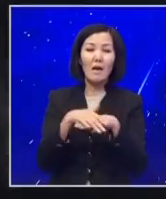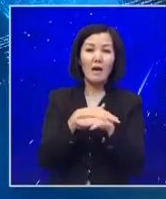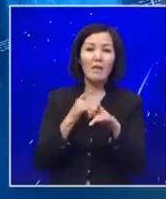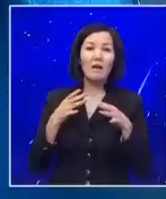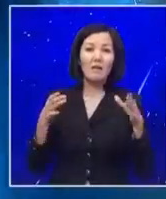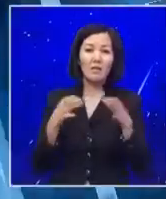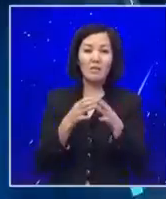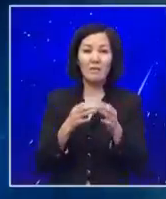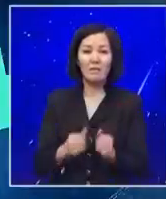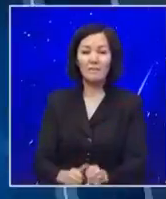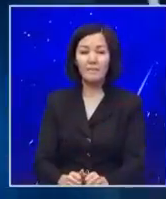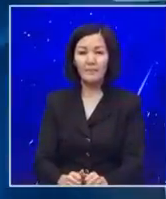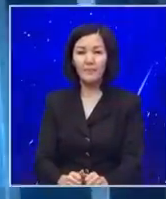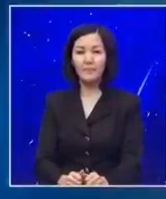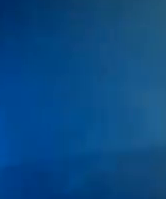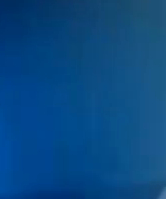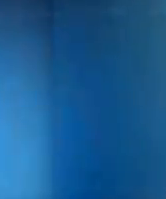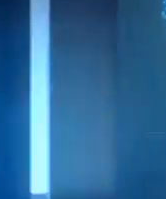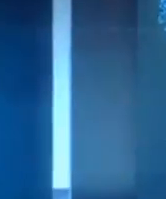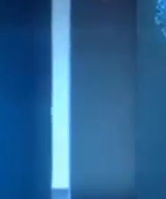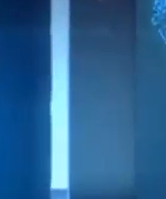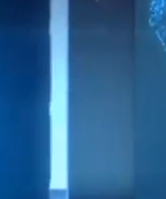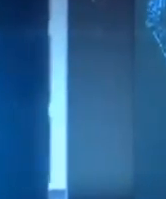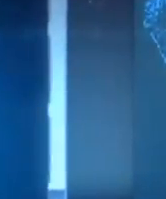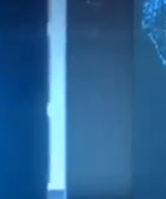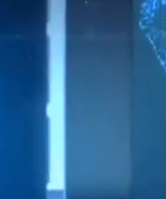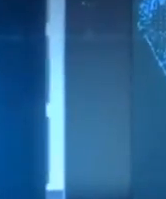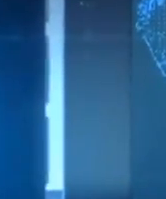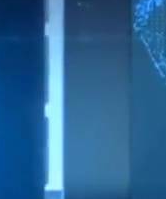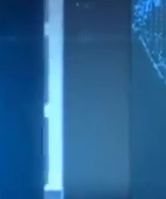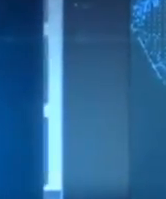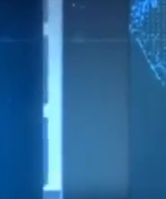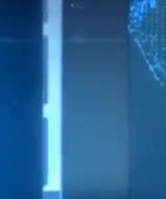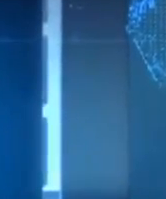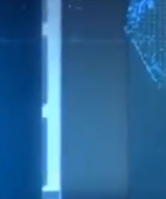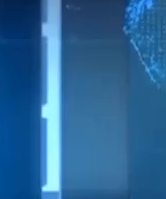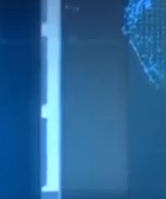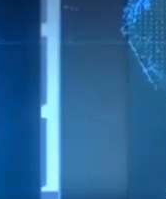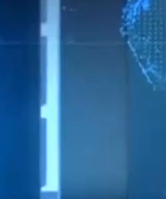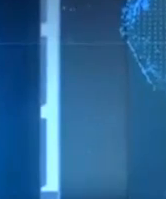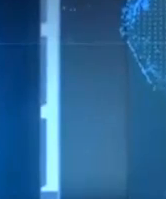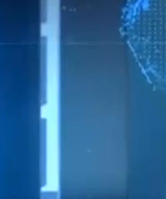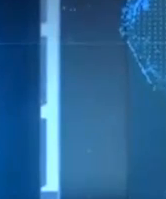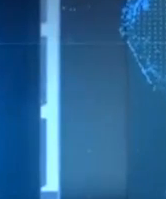сол. Елдана Сәрсенбаева, Ғабит Қабдырахман, Жетісу телеарнасы, Ескелді ауданынан.